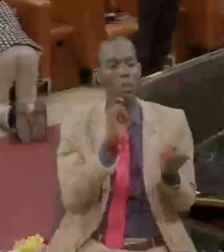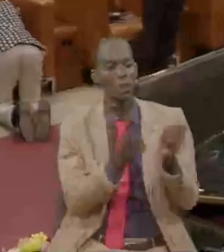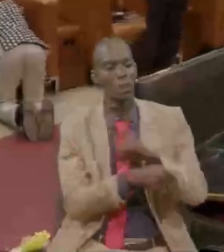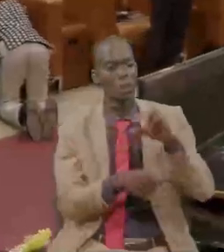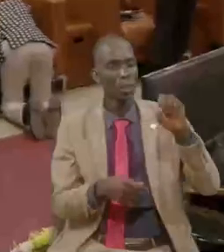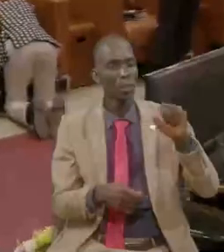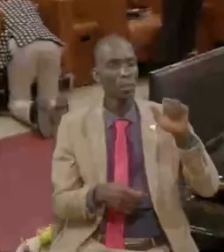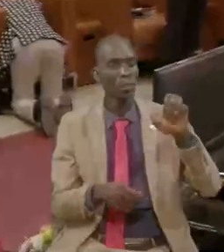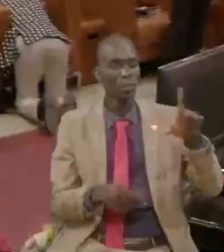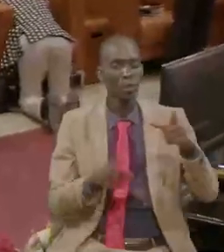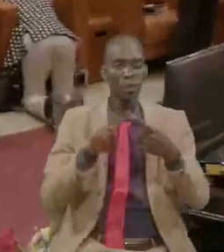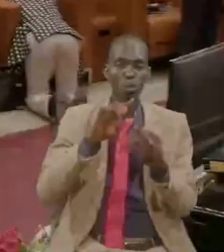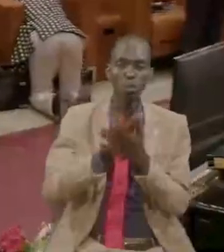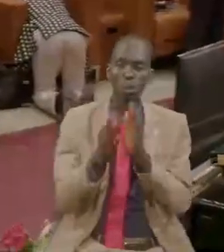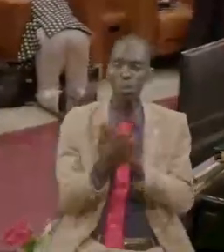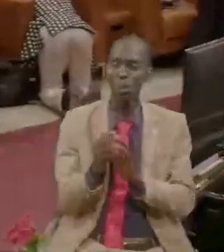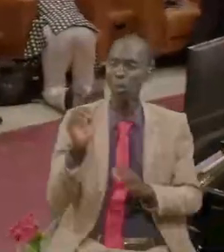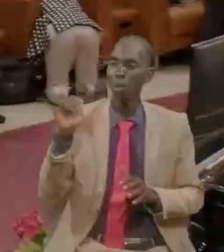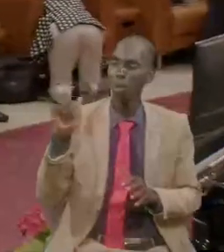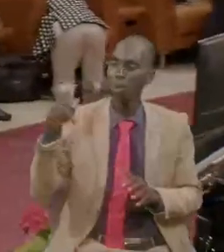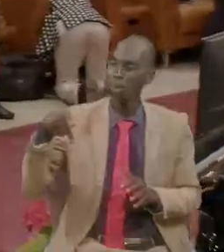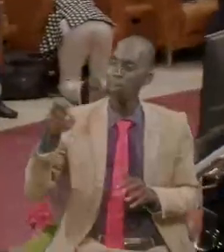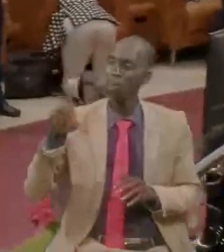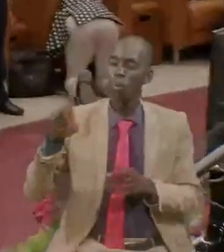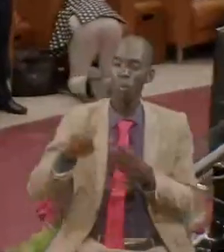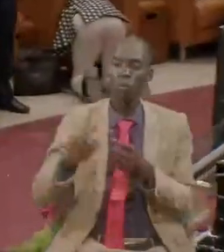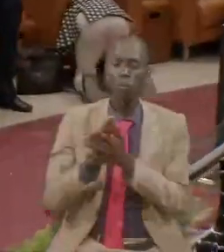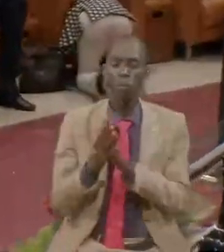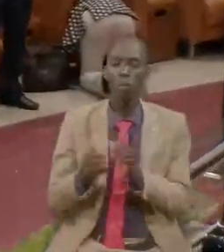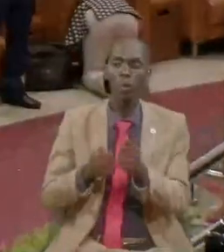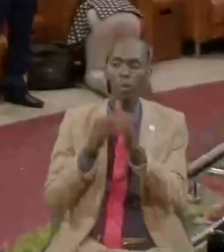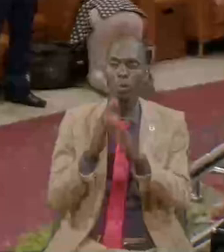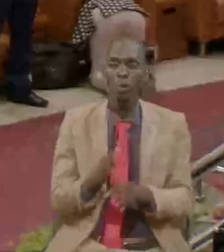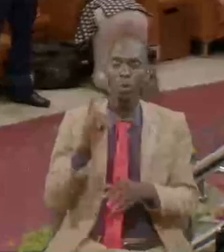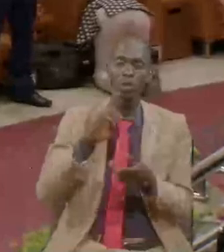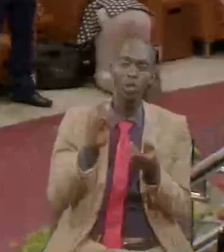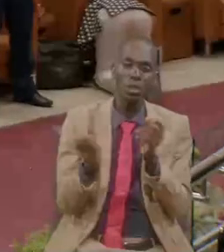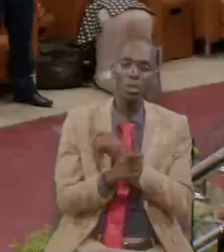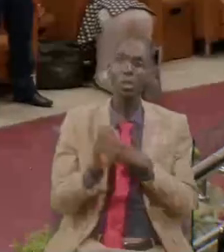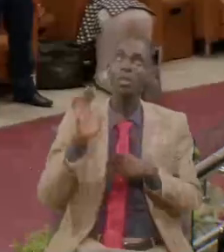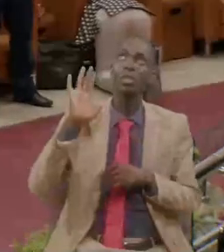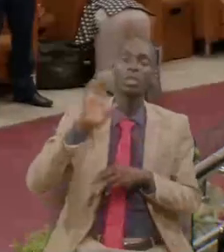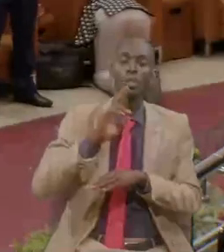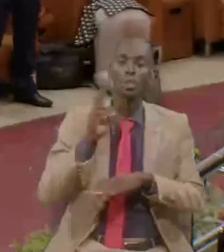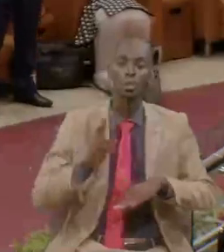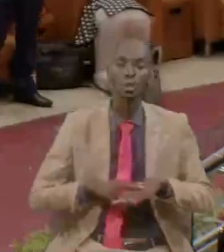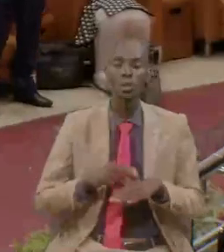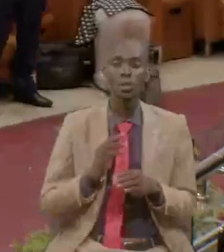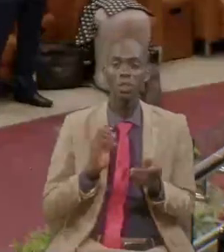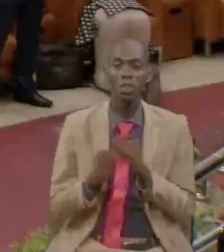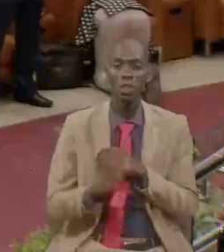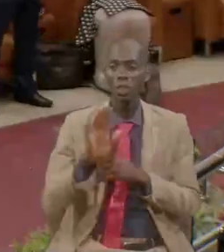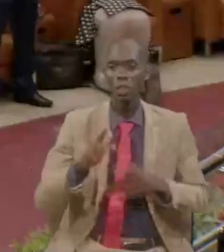Il a changé Saul, il est devenu l'apôtre Paul. Il a changé sa nature, il a changé sa vie, il a